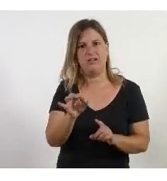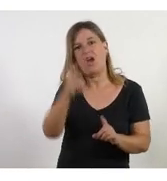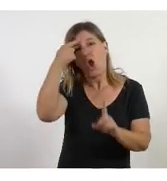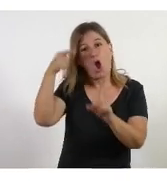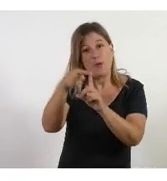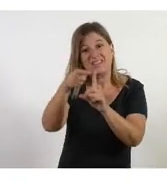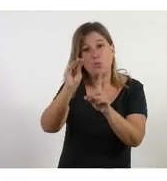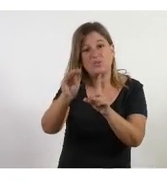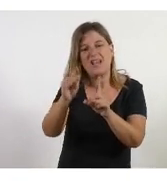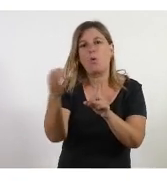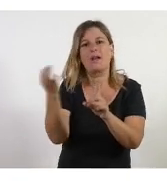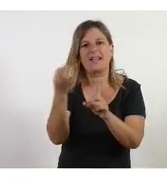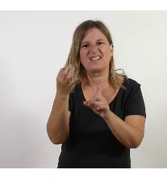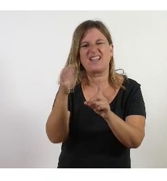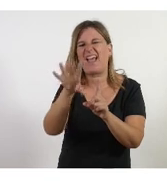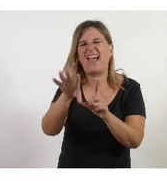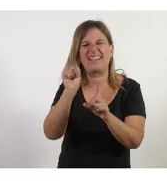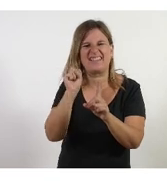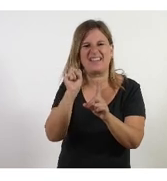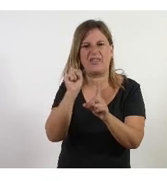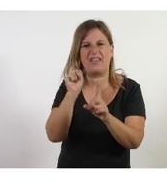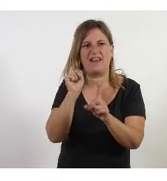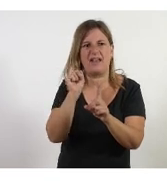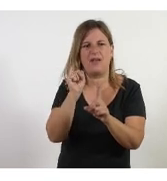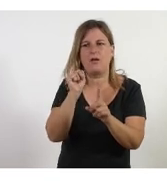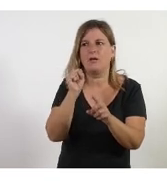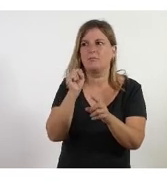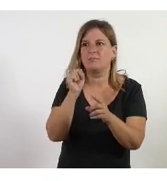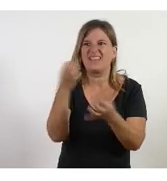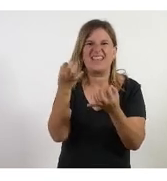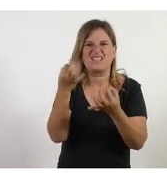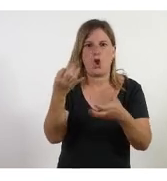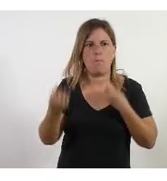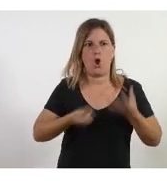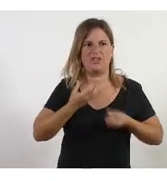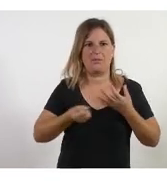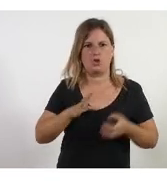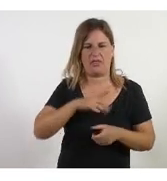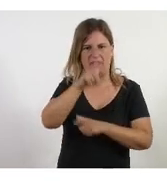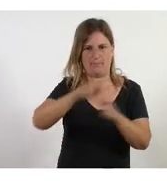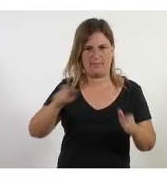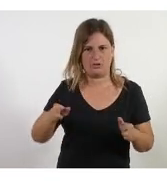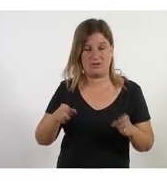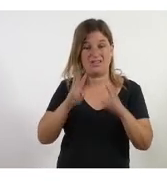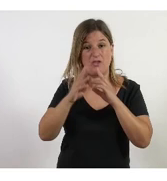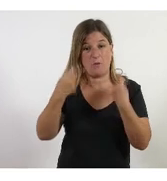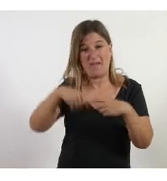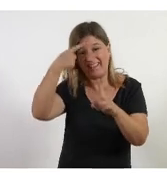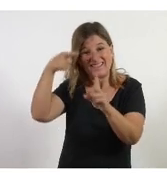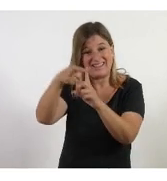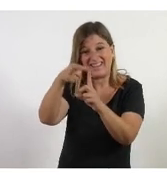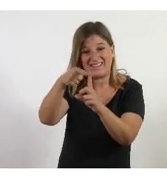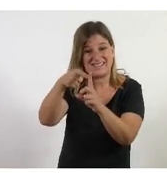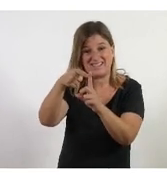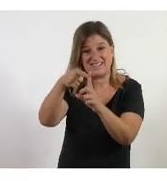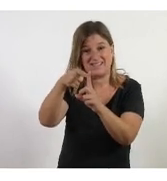era precisament entendre què és el que motivava les persones. I diu que aquests propòsits sempre, sempre,